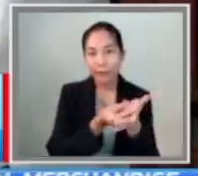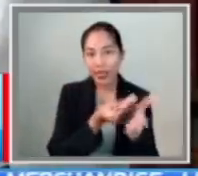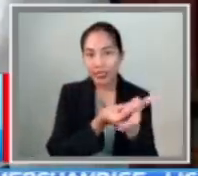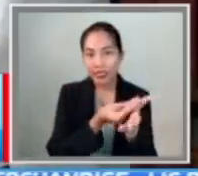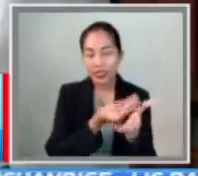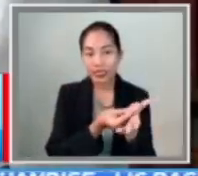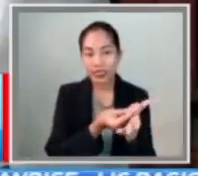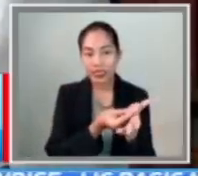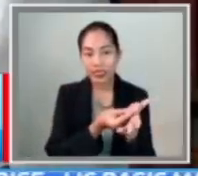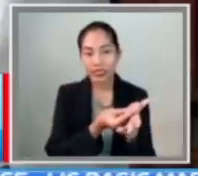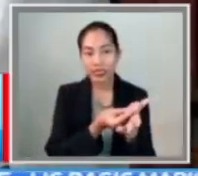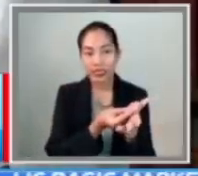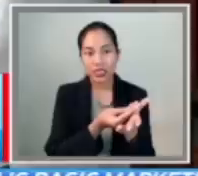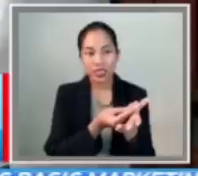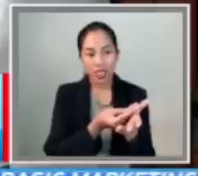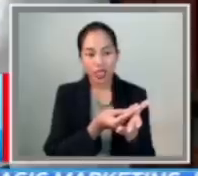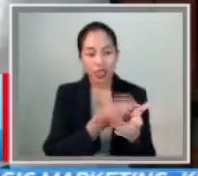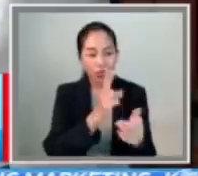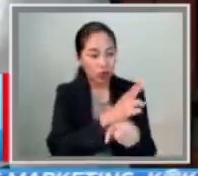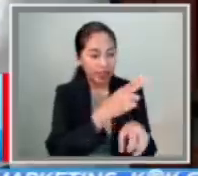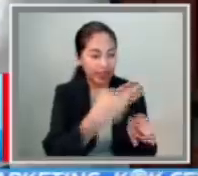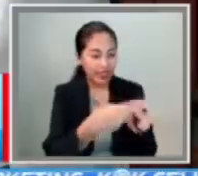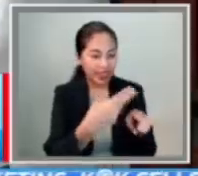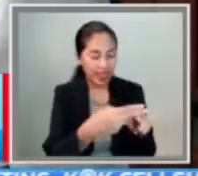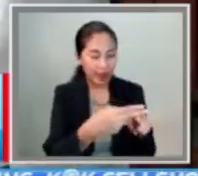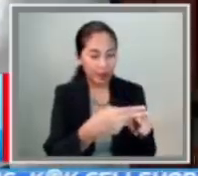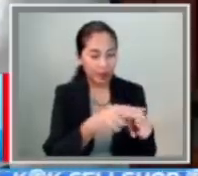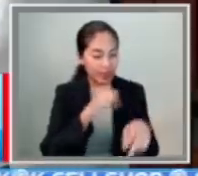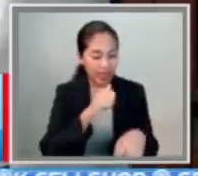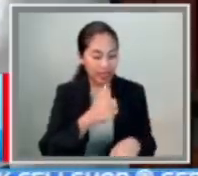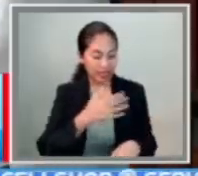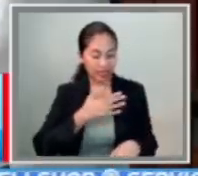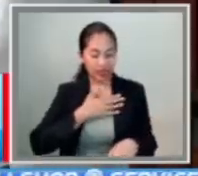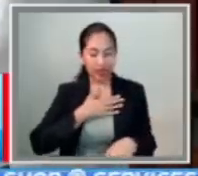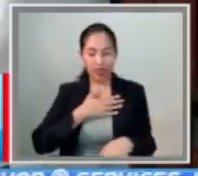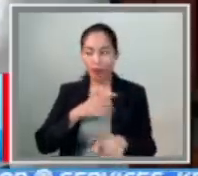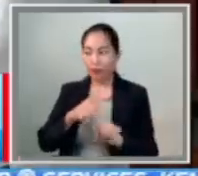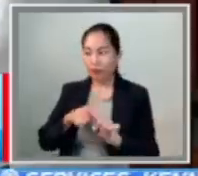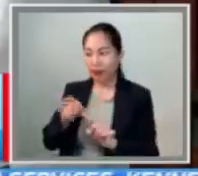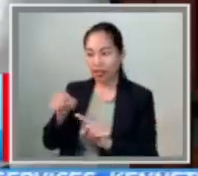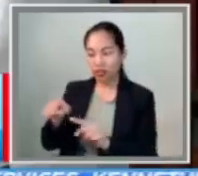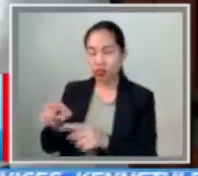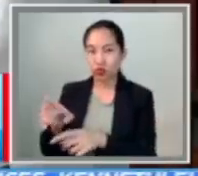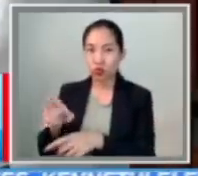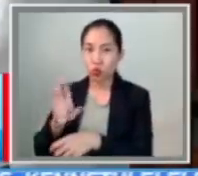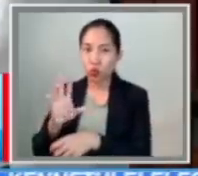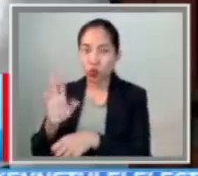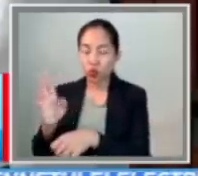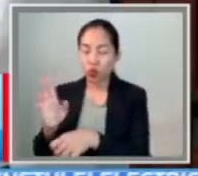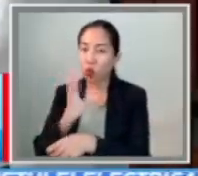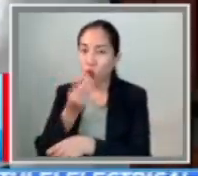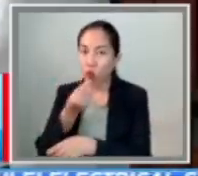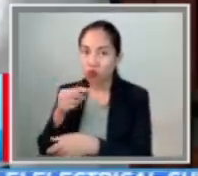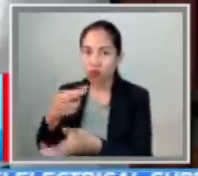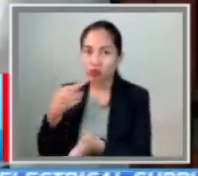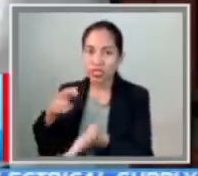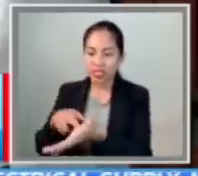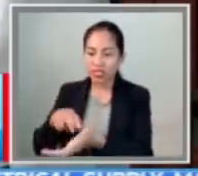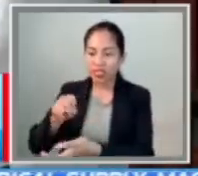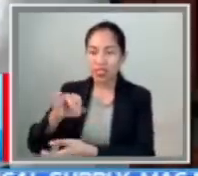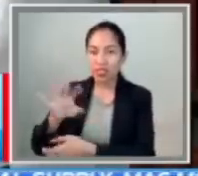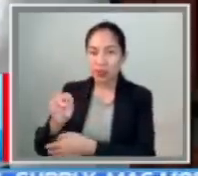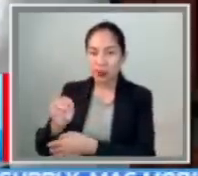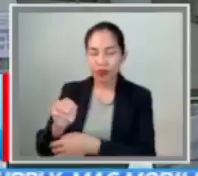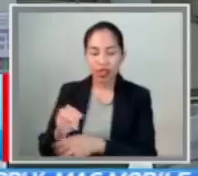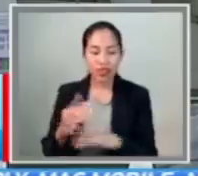pangalan, hindi pangalan mo, kundi pangalan nung nakarehistro sa SIM na yan. Yes, yes. So paano mo i-claim yung pera na